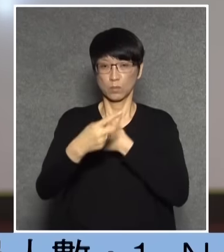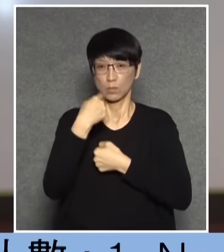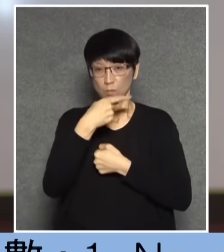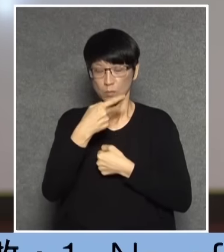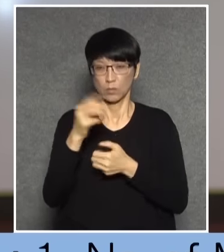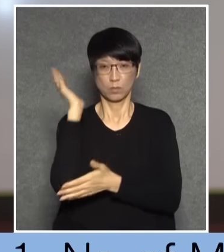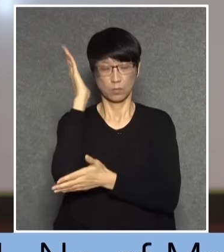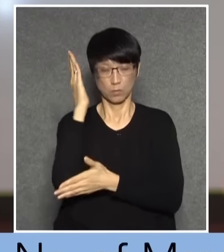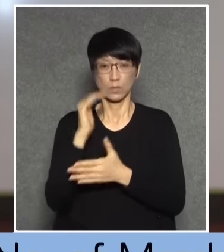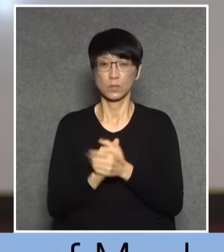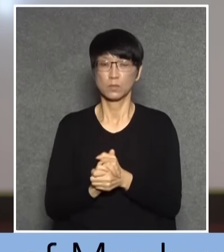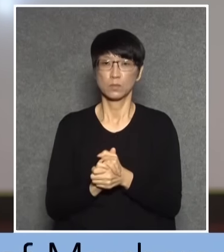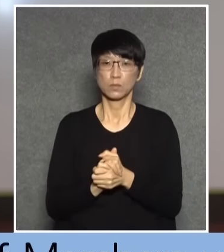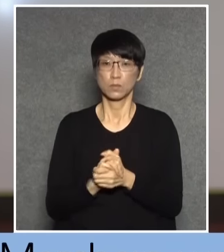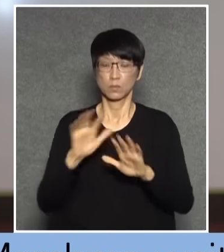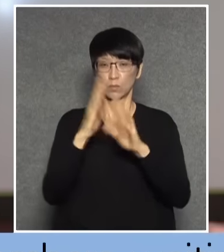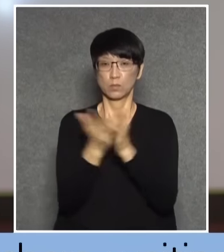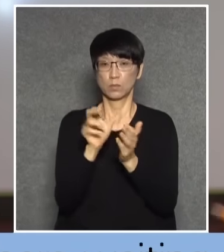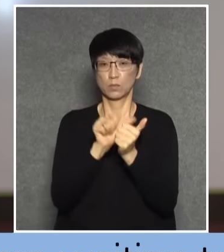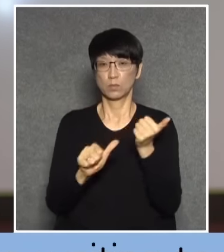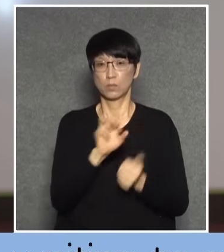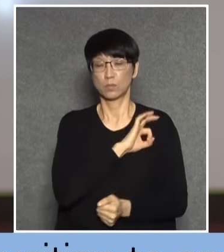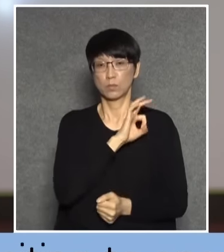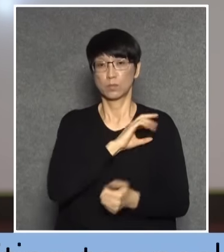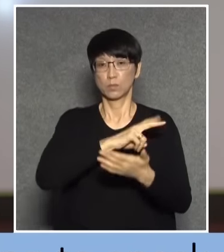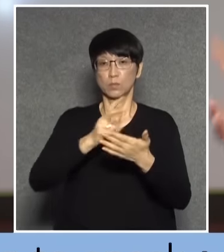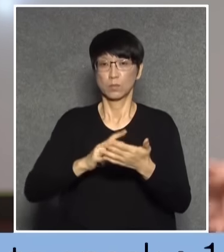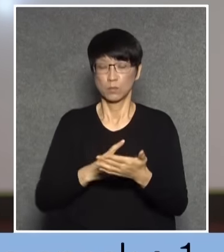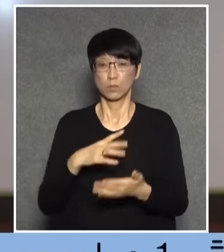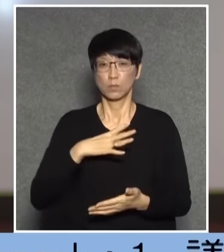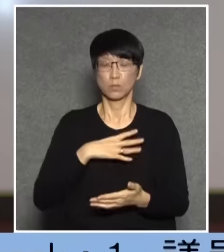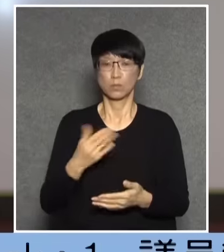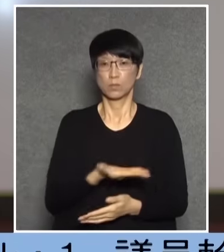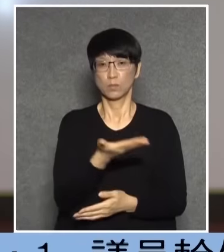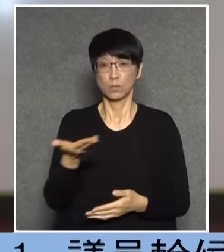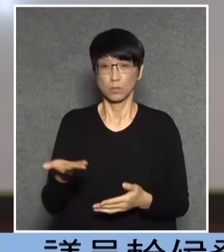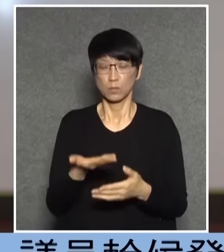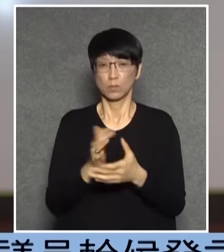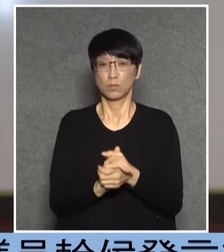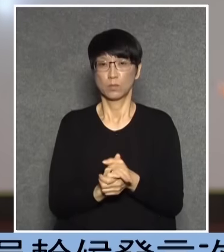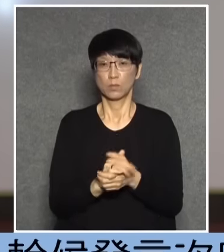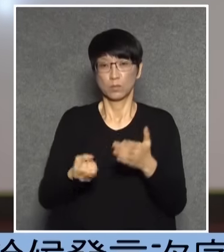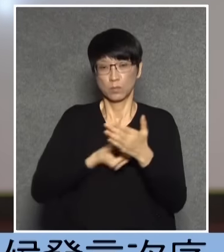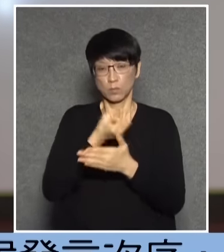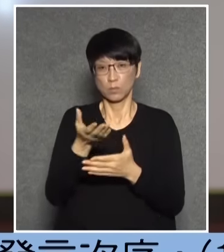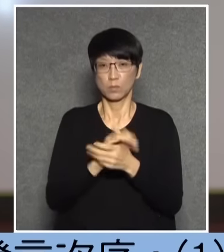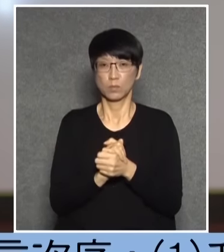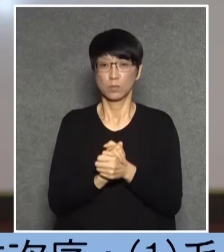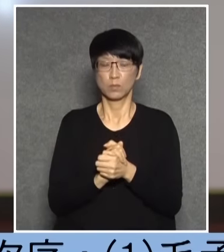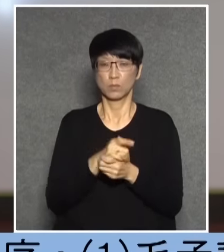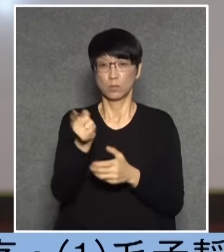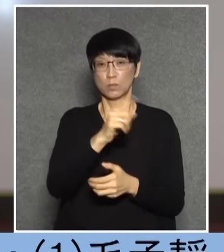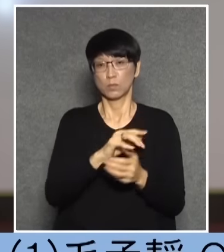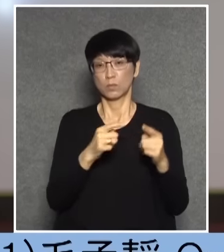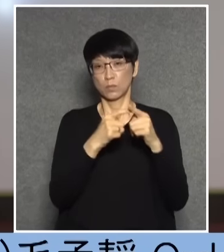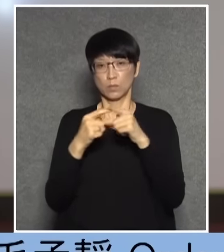言，是吧？在全體委員會有這個修正案的情況底下，大家又要即係各抒己見，咁然後令到啲市民，